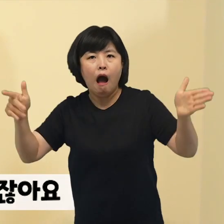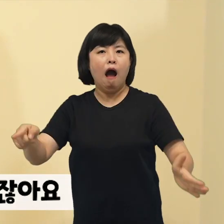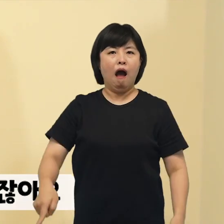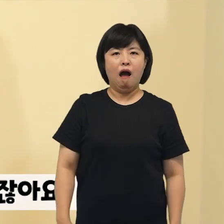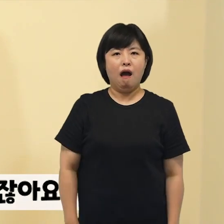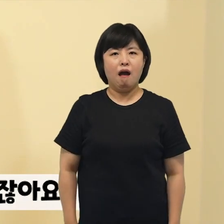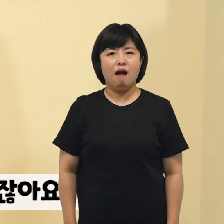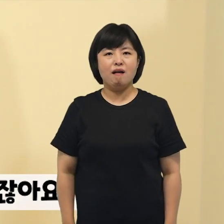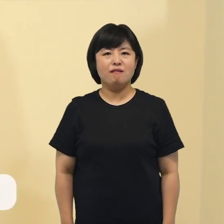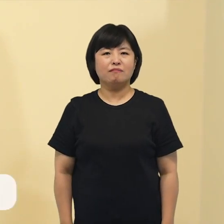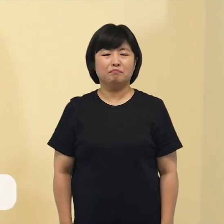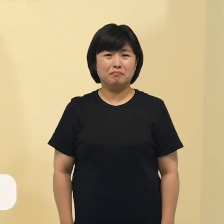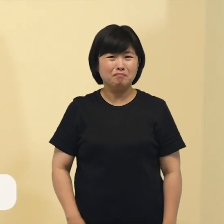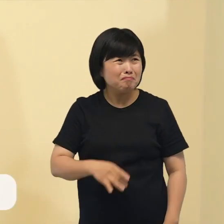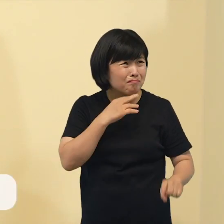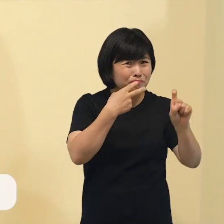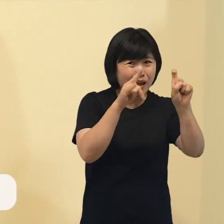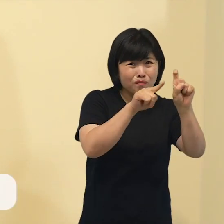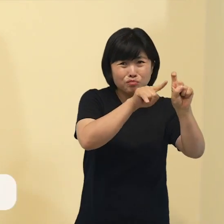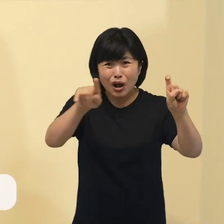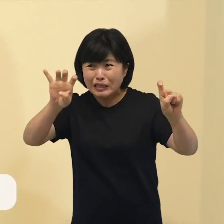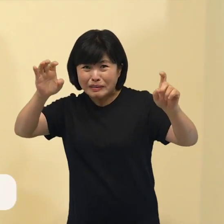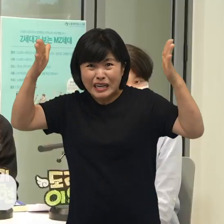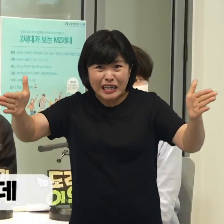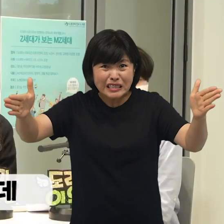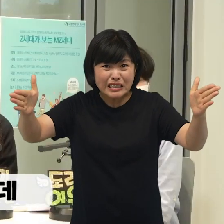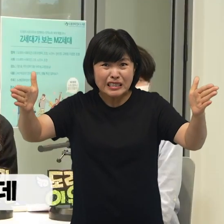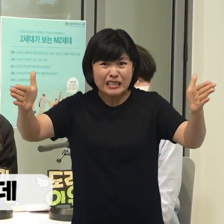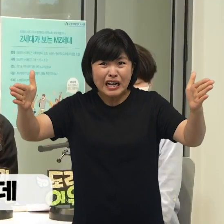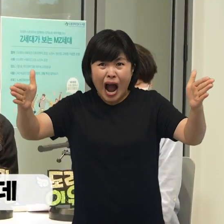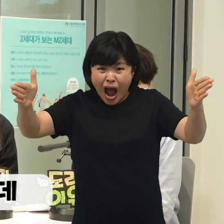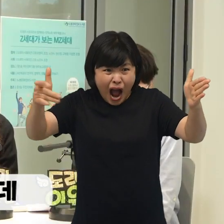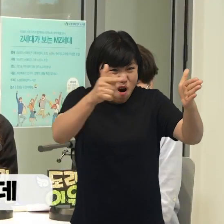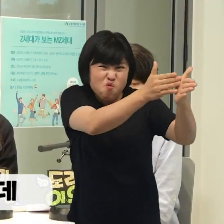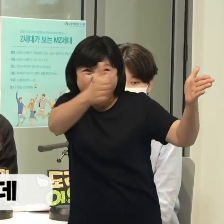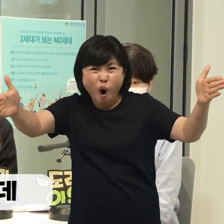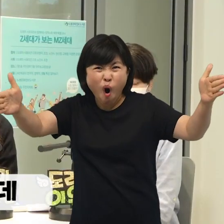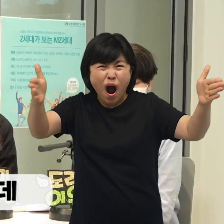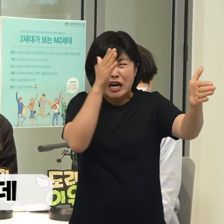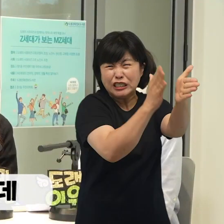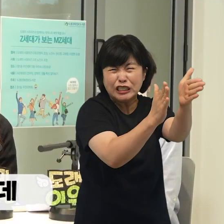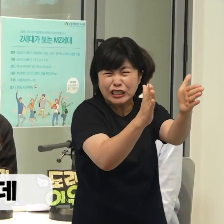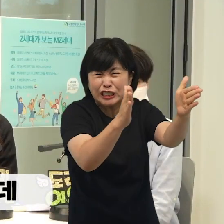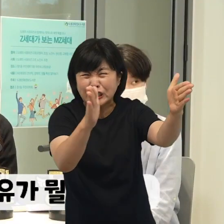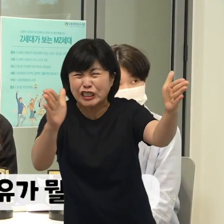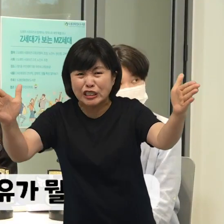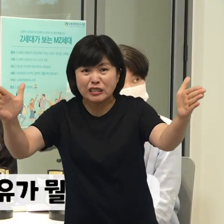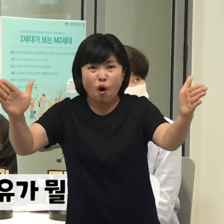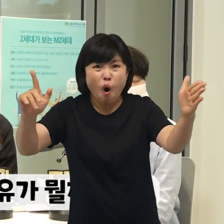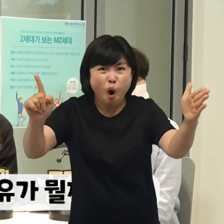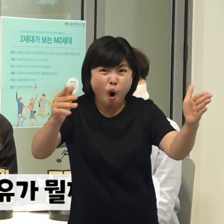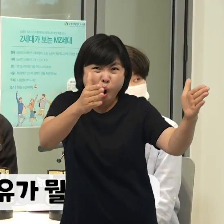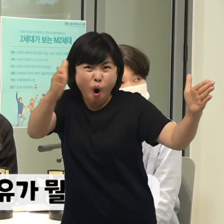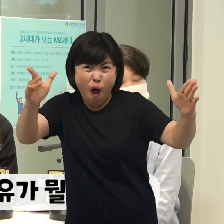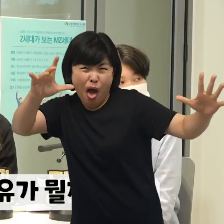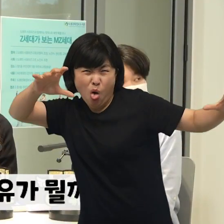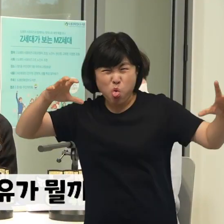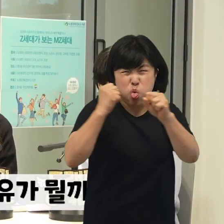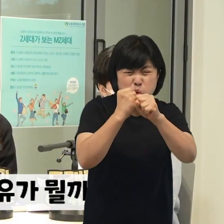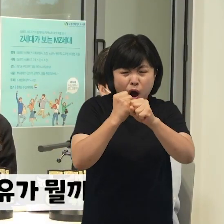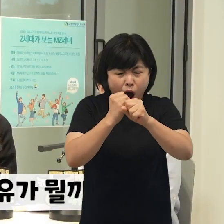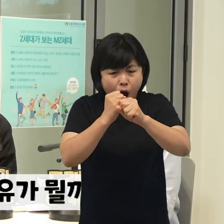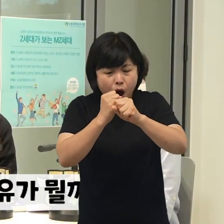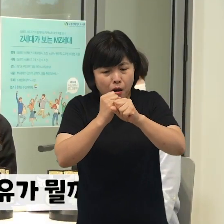굉장히 넓잖아요. 넓죠. 10대에서부터 40대까지 사실 엄청나게 큰 범위이기도 한데 저희가 이 큰